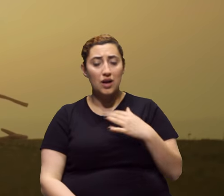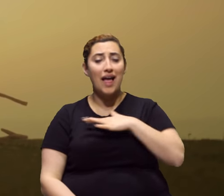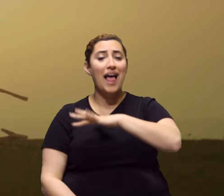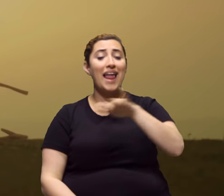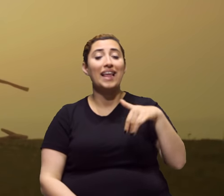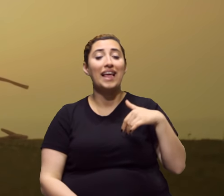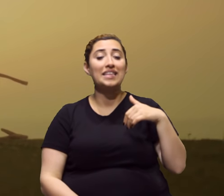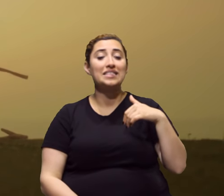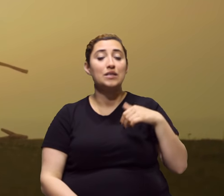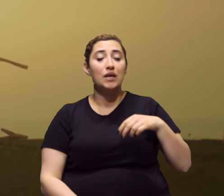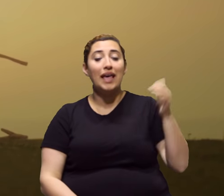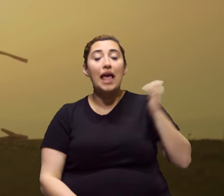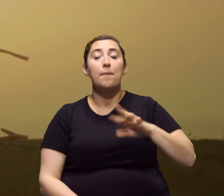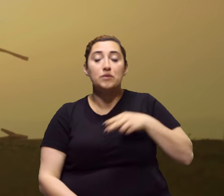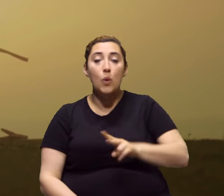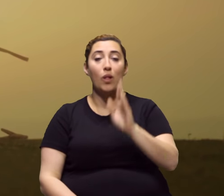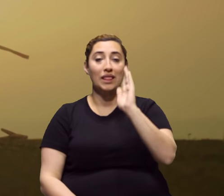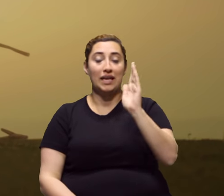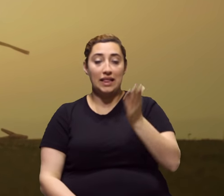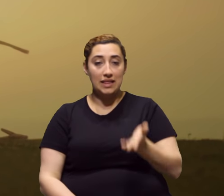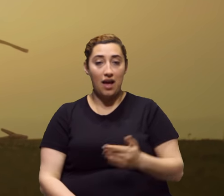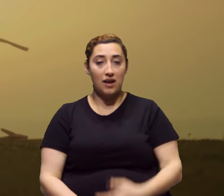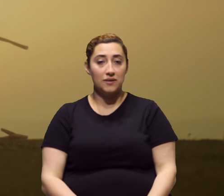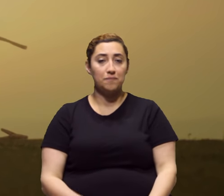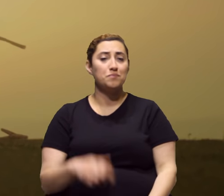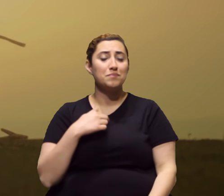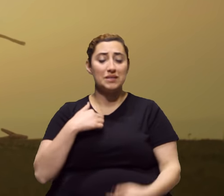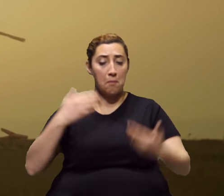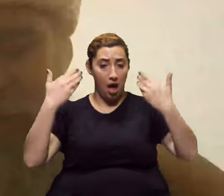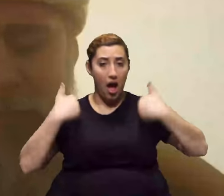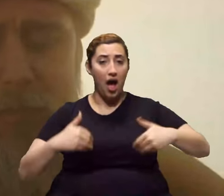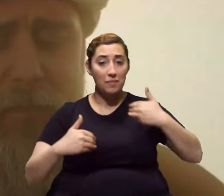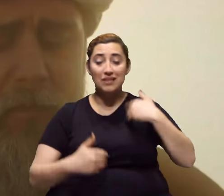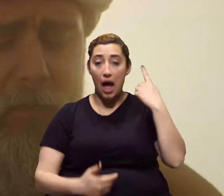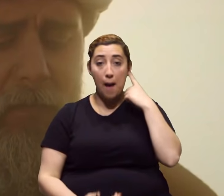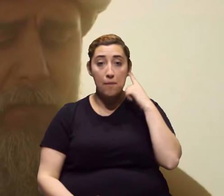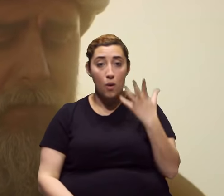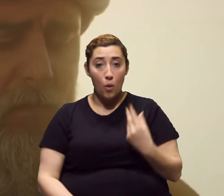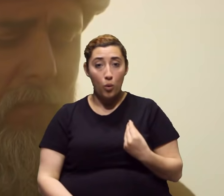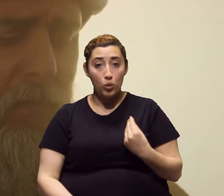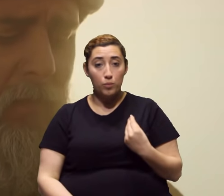herkes gelmez yola gider. Doğruldu. Bizim halimizden haber,